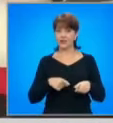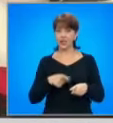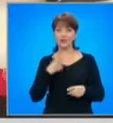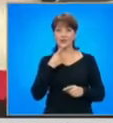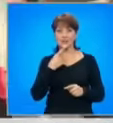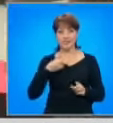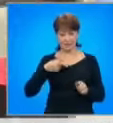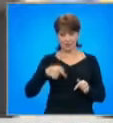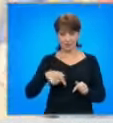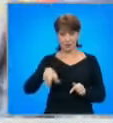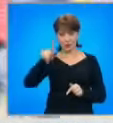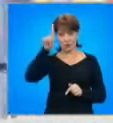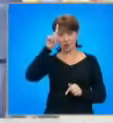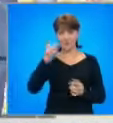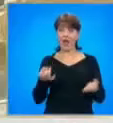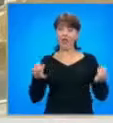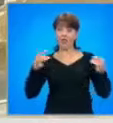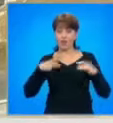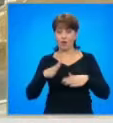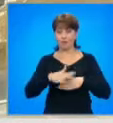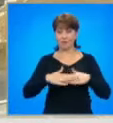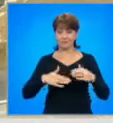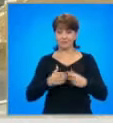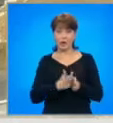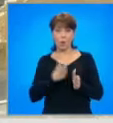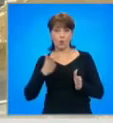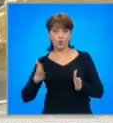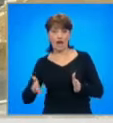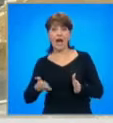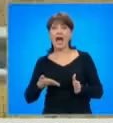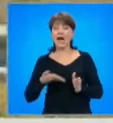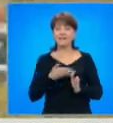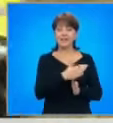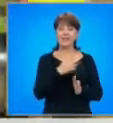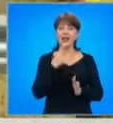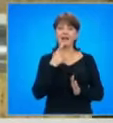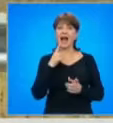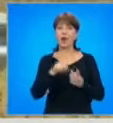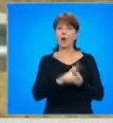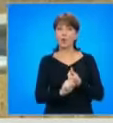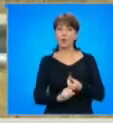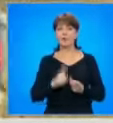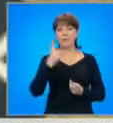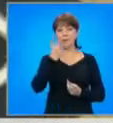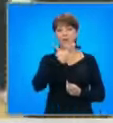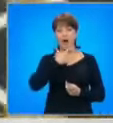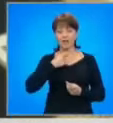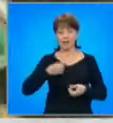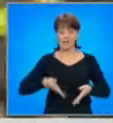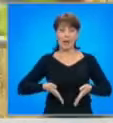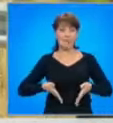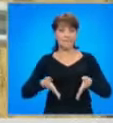посока София ще е изцяло по новоизградения участък, а в посока Кулата трафикът ще преминава по първокласния път София-Кулата